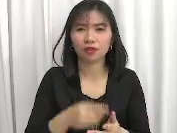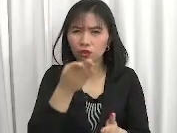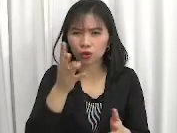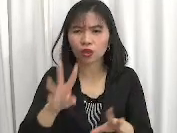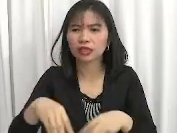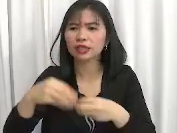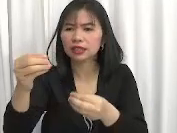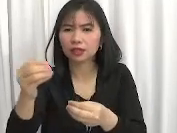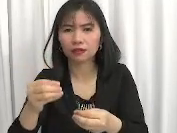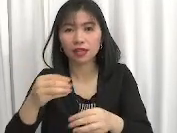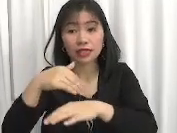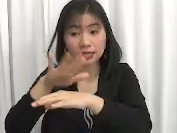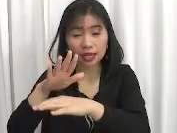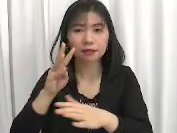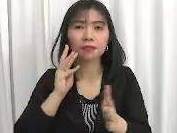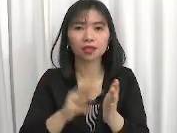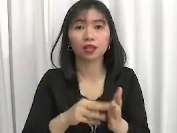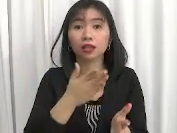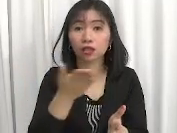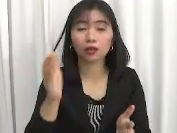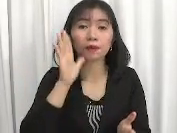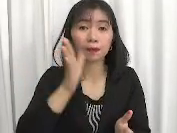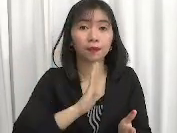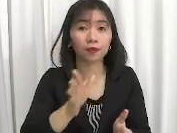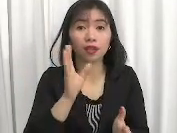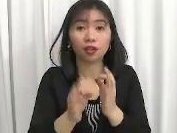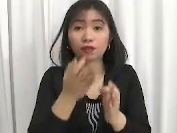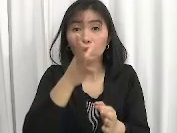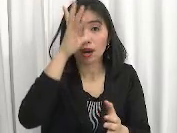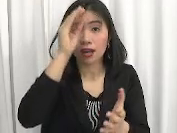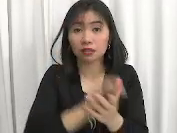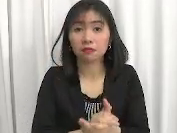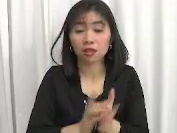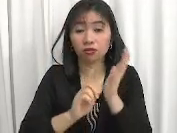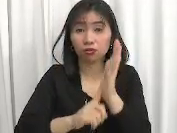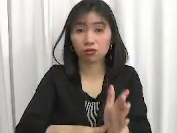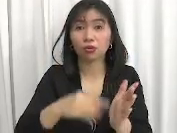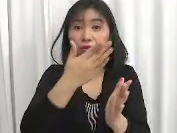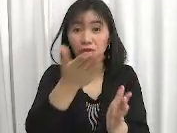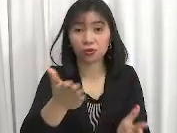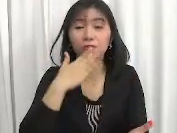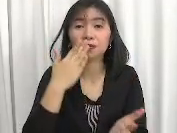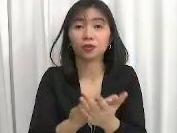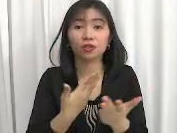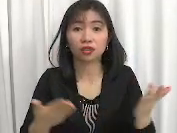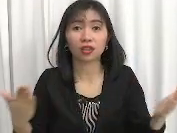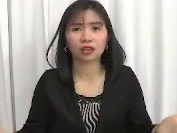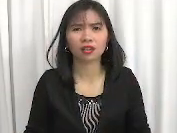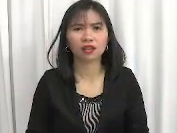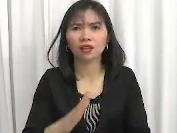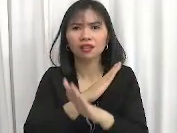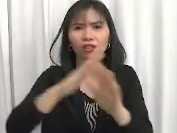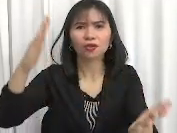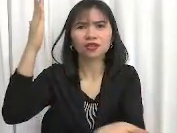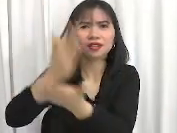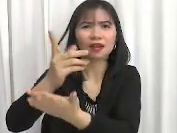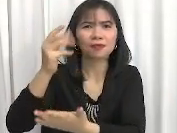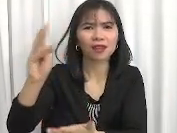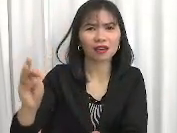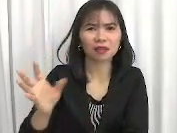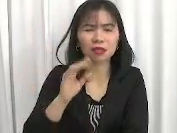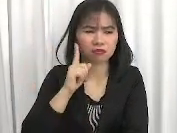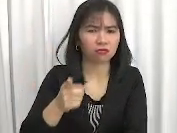may mga asawa kayo na nagpapakita sa inyo ng kabutihan, huwag nyong barahin na sabihin nyo, ay, kunwari lang yan. Ay, yun lang pa.